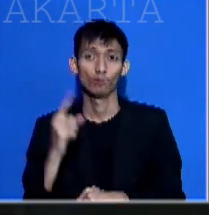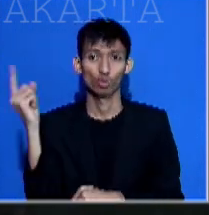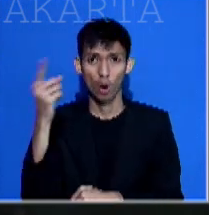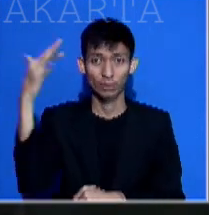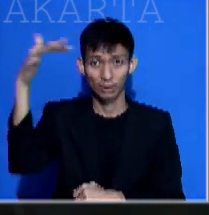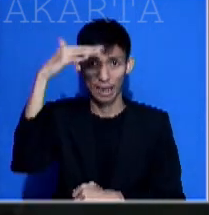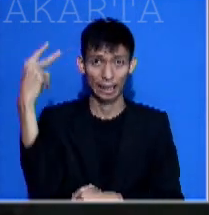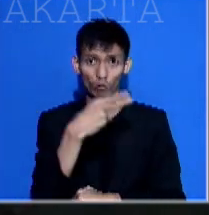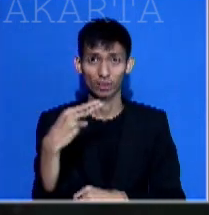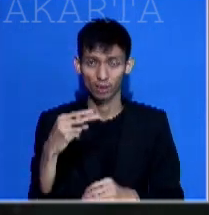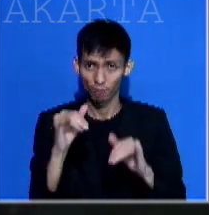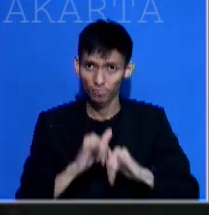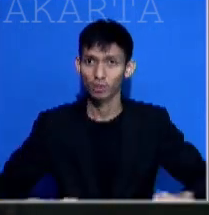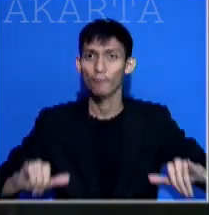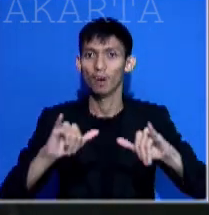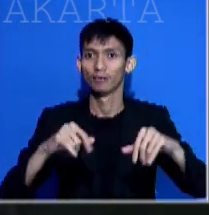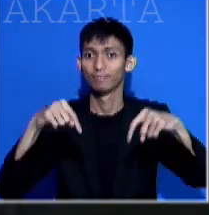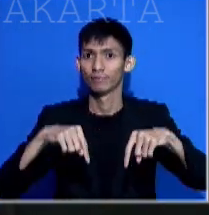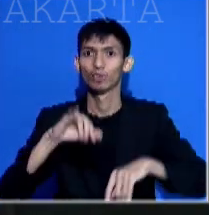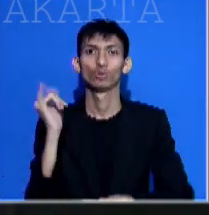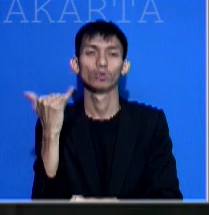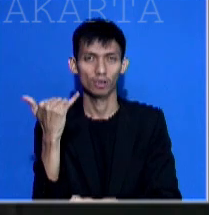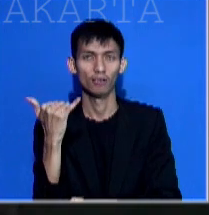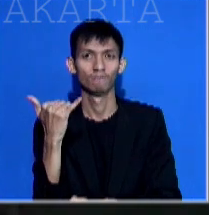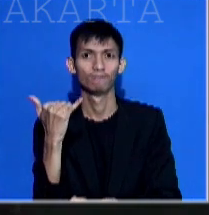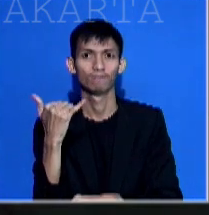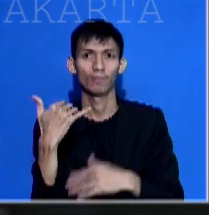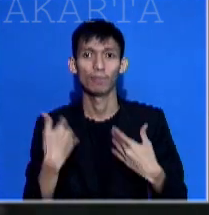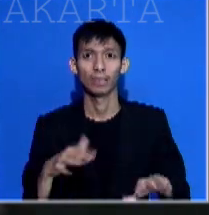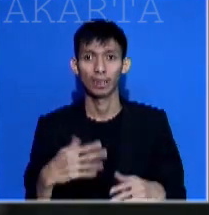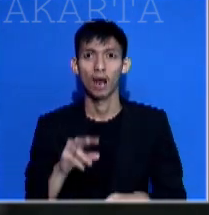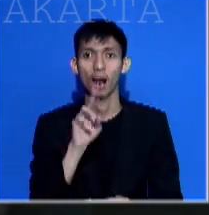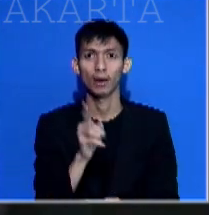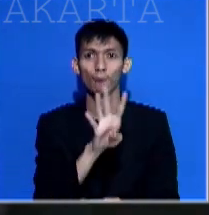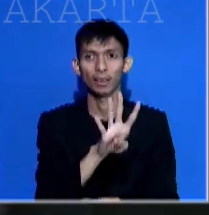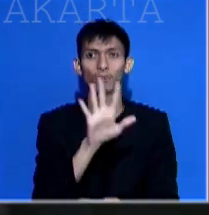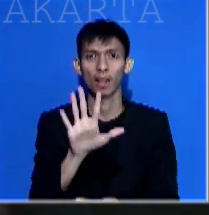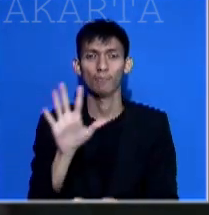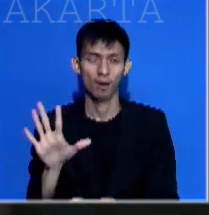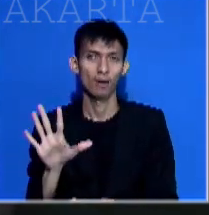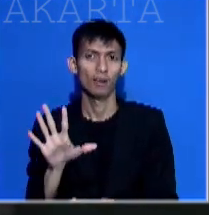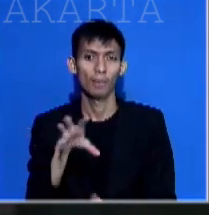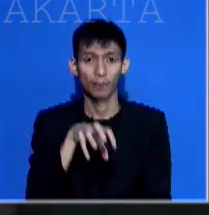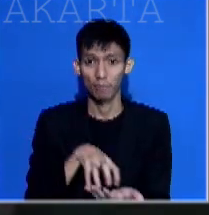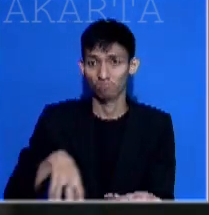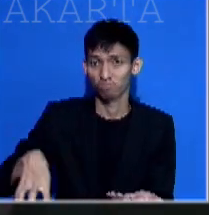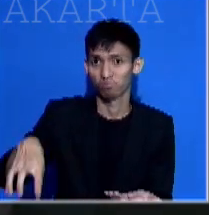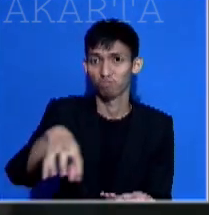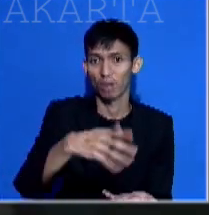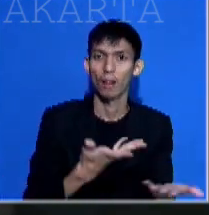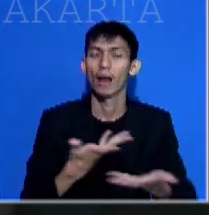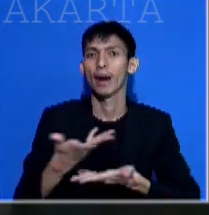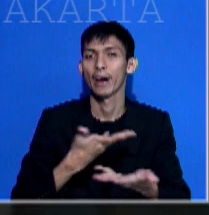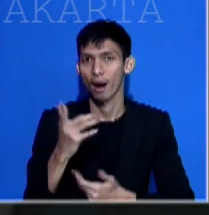ya. Dan kalau yang di DIY, praktek mandiri bidan kita ada 455 tempat praktek mandiri bidan.